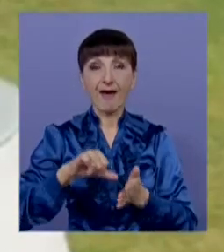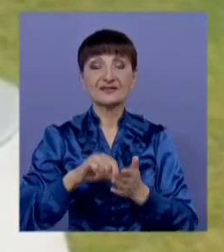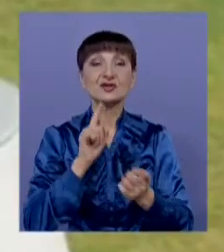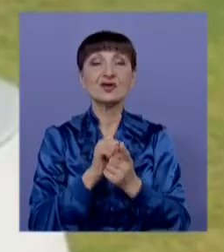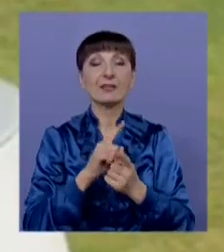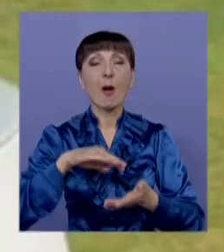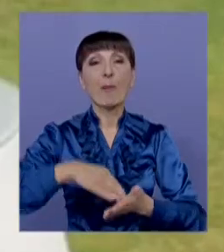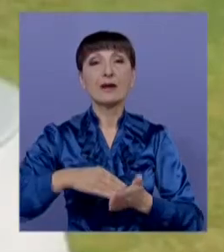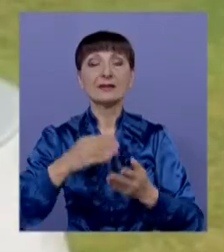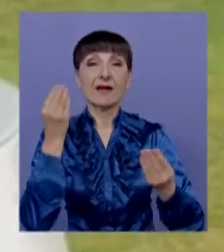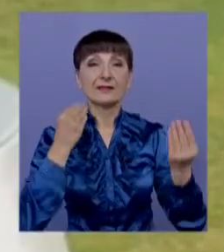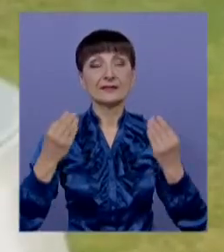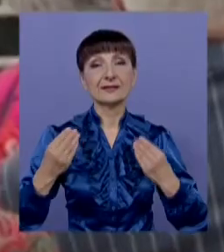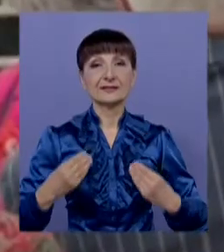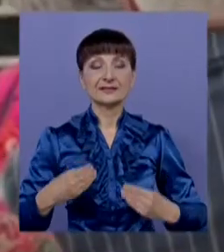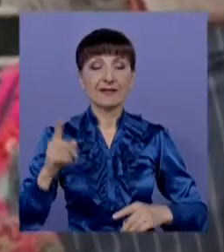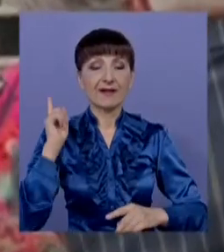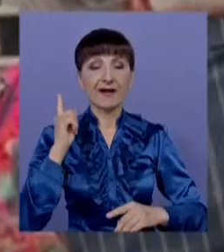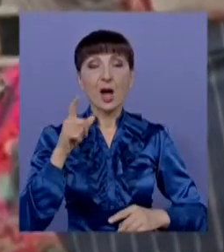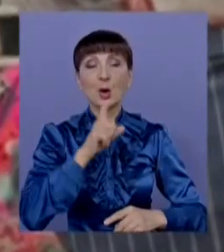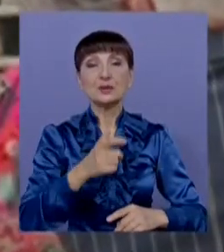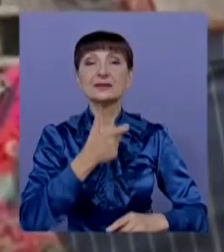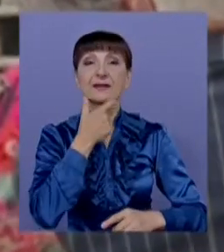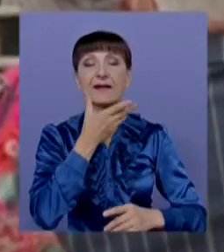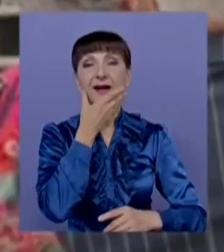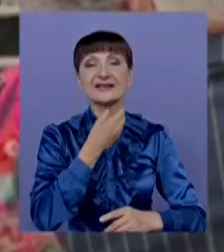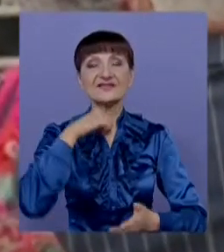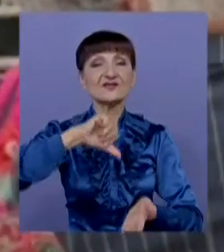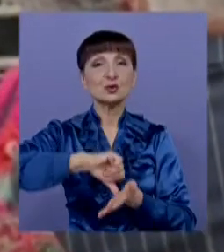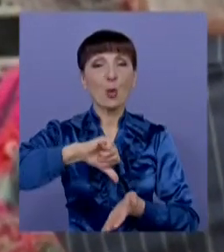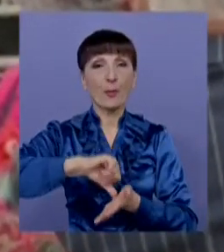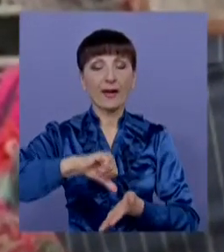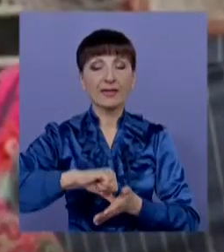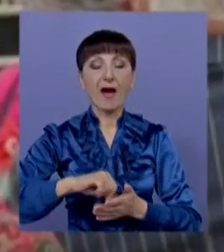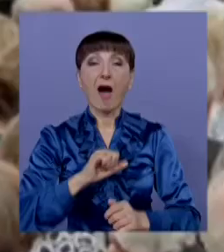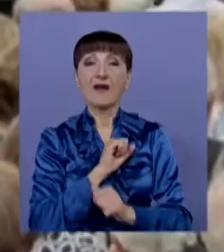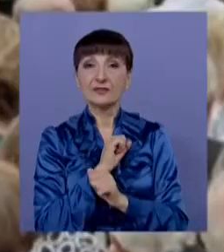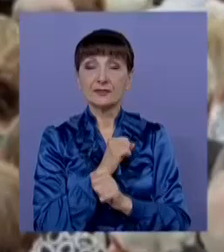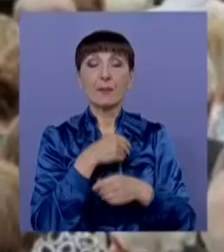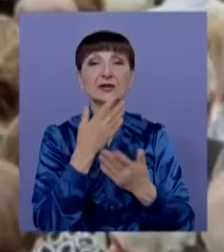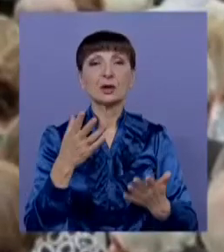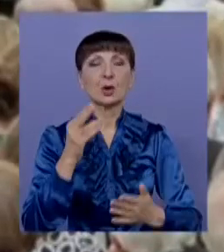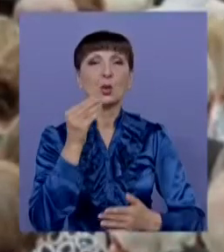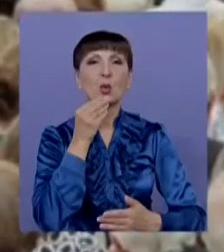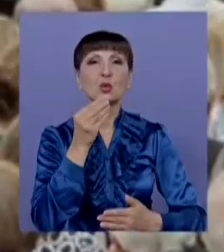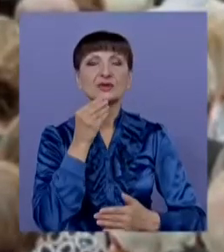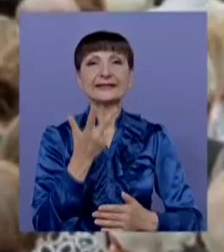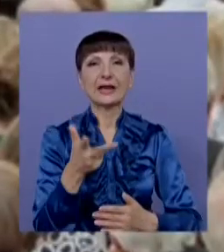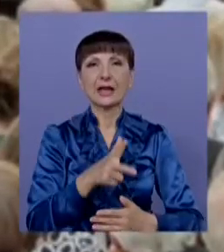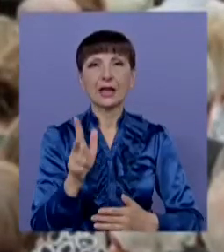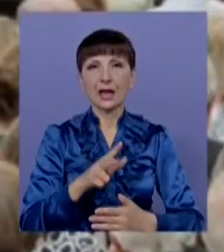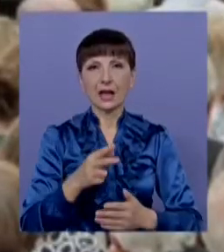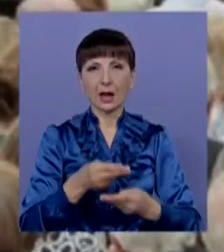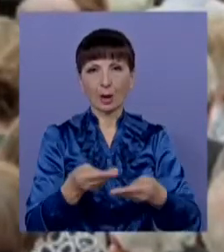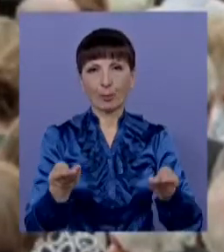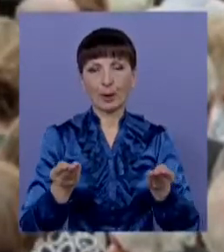балерины в нарядах волшебных нимф, зрители насладятся несколькими выступлениями, а в антрактах им подают ужин из трех блюд.